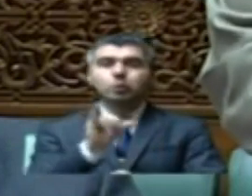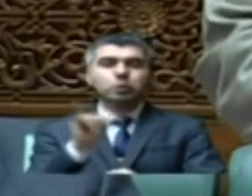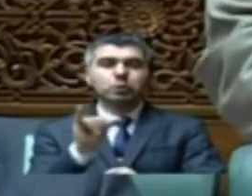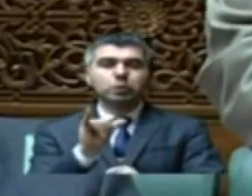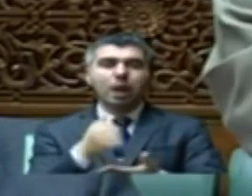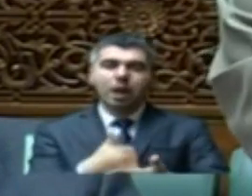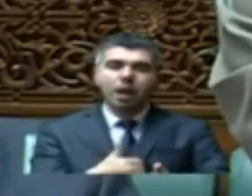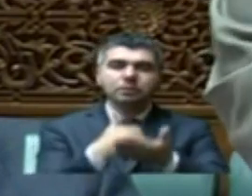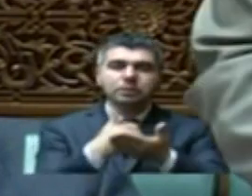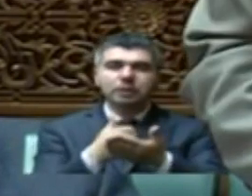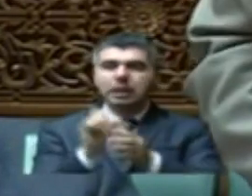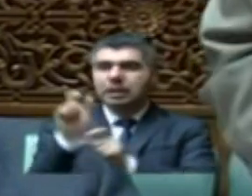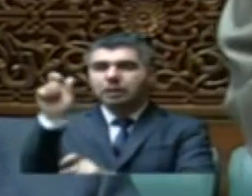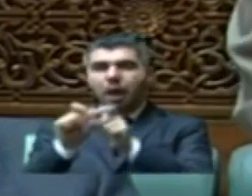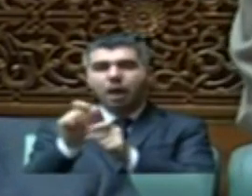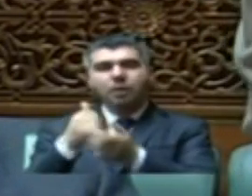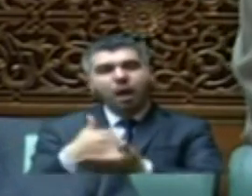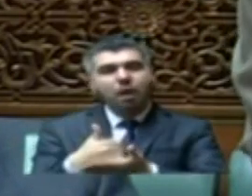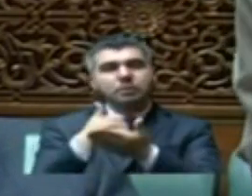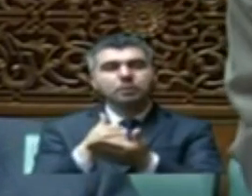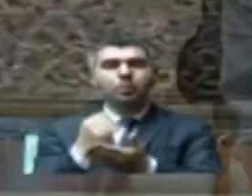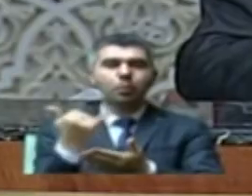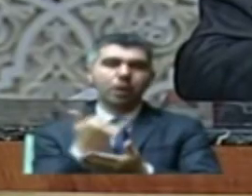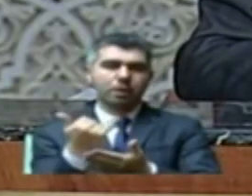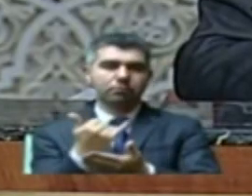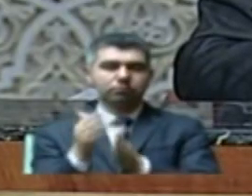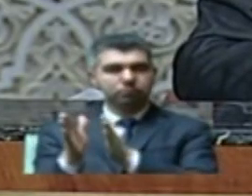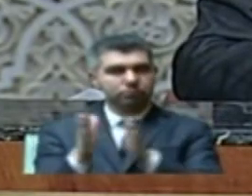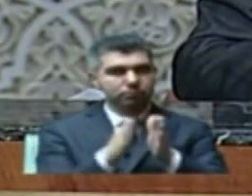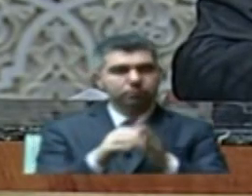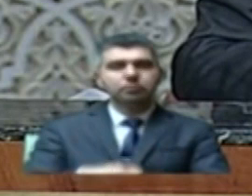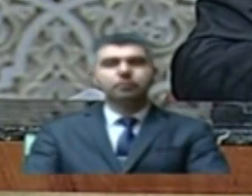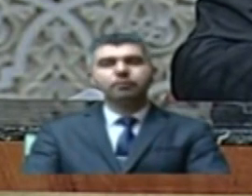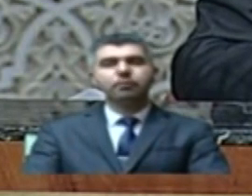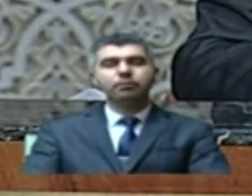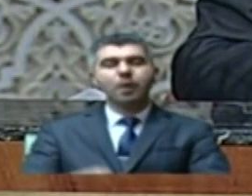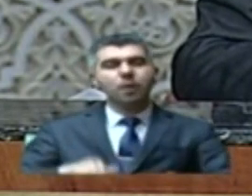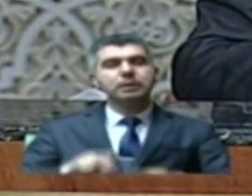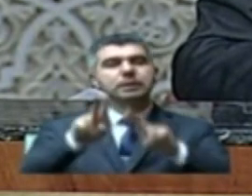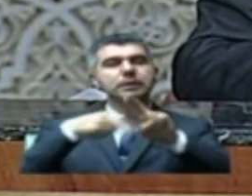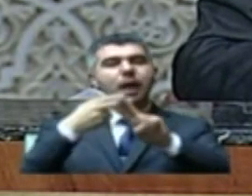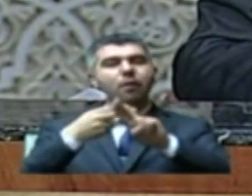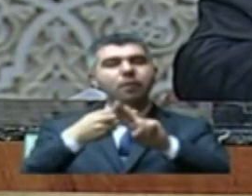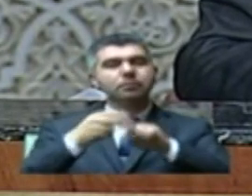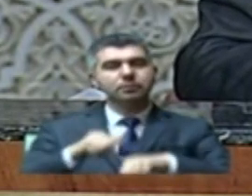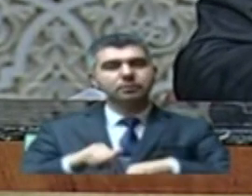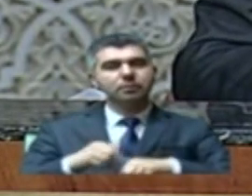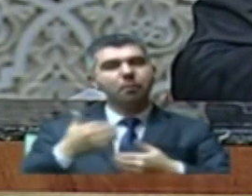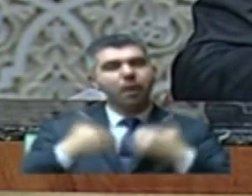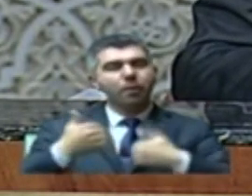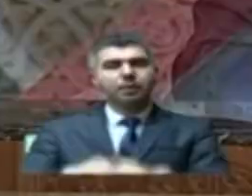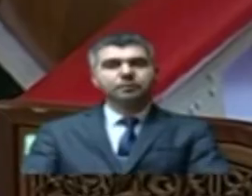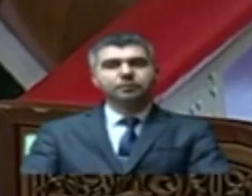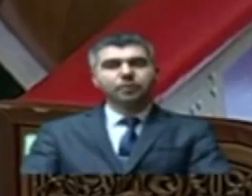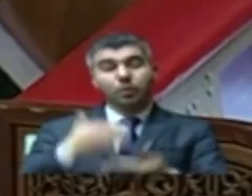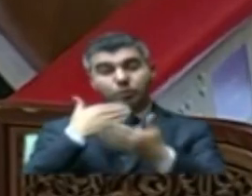فاعلون لانتشال هذه الفئة من معاناتها؟ شكرا. شكرا سيد المستشار، لك الكلمة السيدة الوزيرة لإجابة على السؤال.